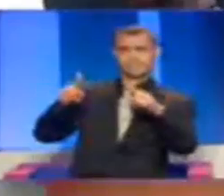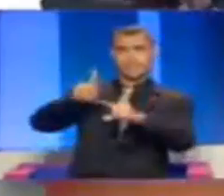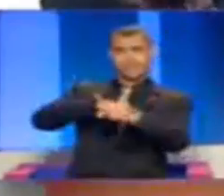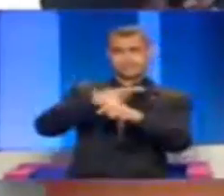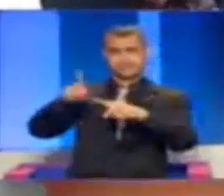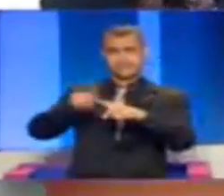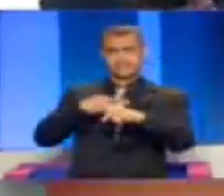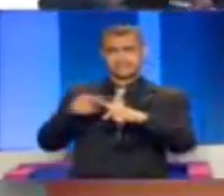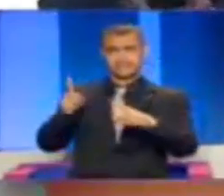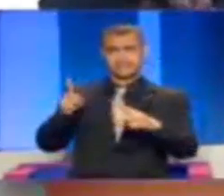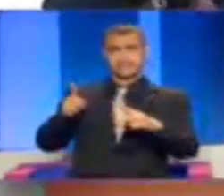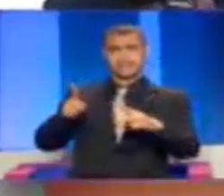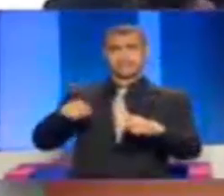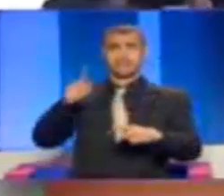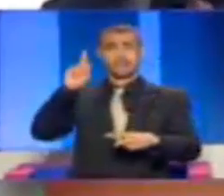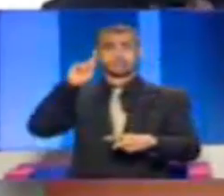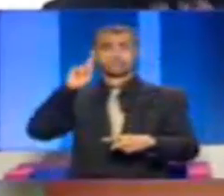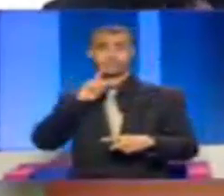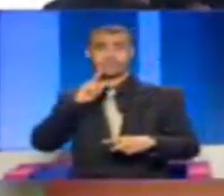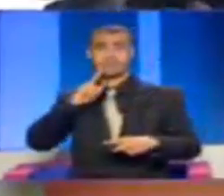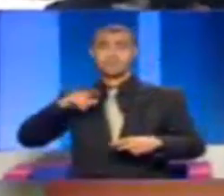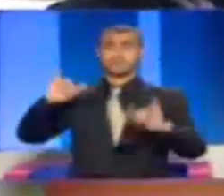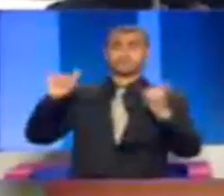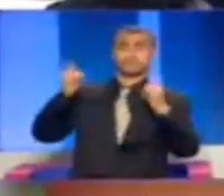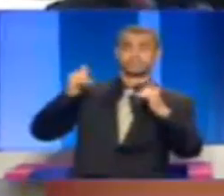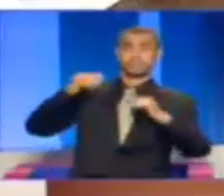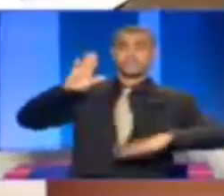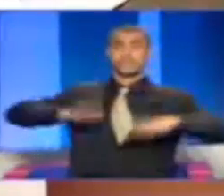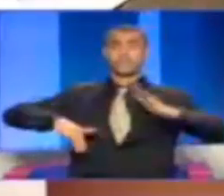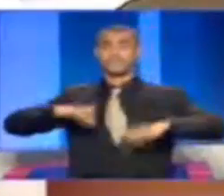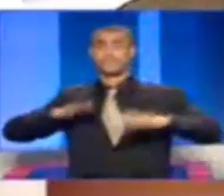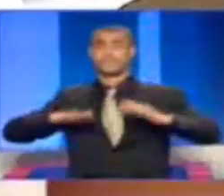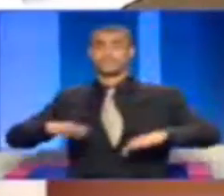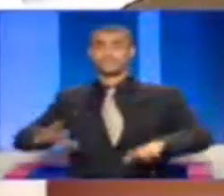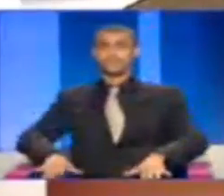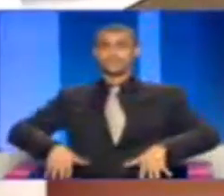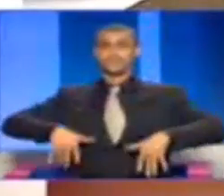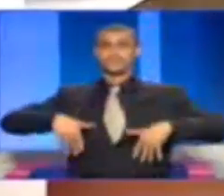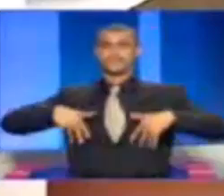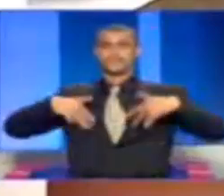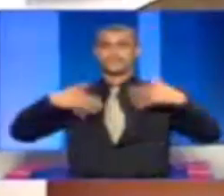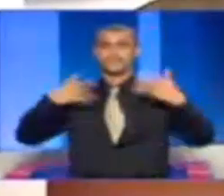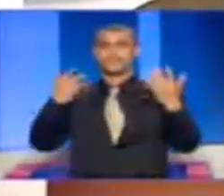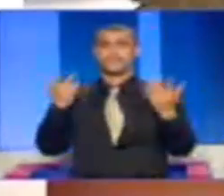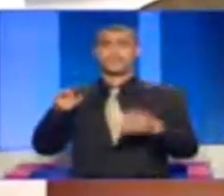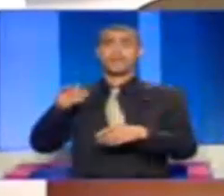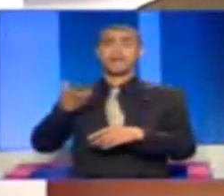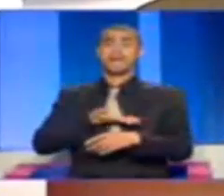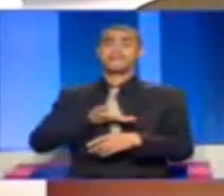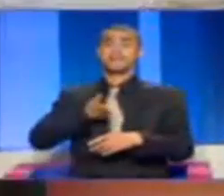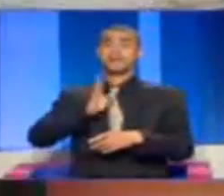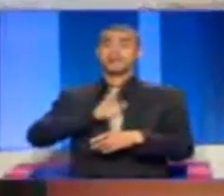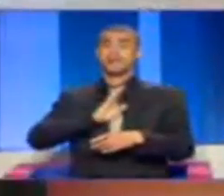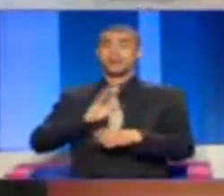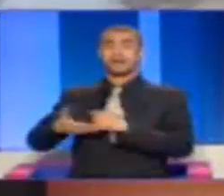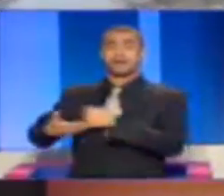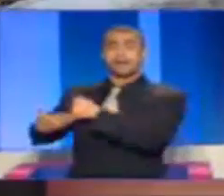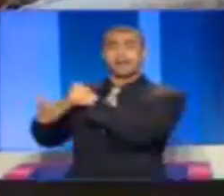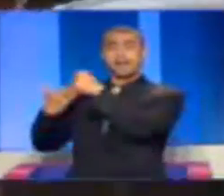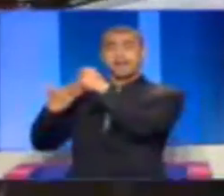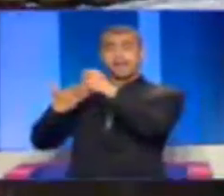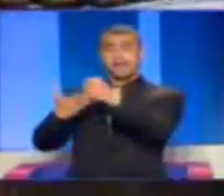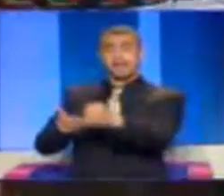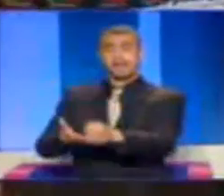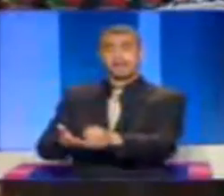عجيبة صنعتها إرادة هؤلاء الشبان وتحققت بفضل مجهودات كبرى بذلها آباؤهم، آباء